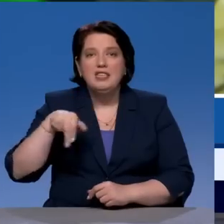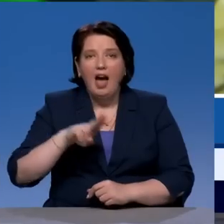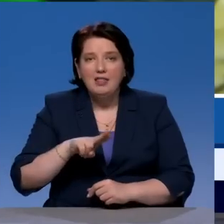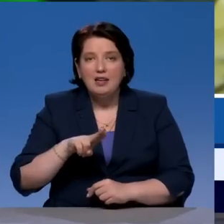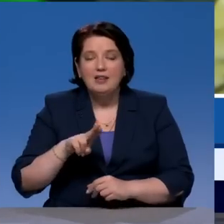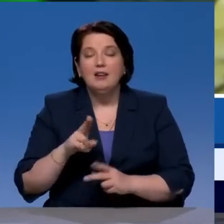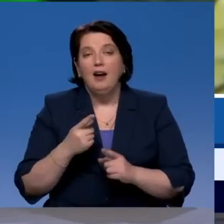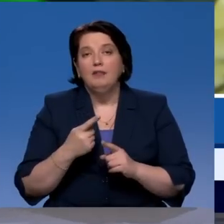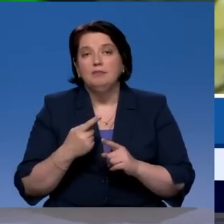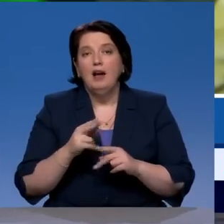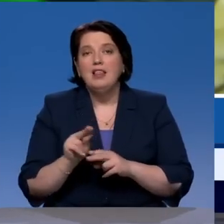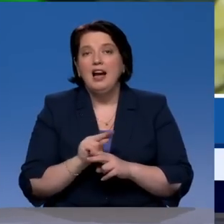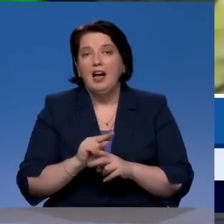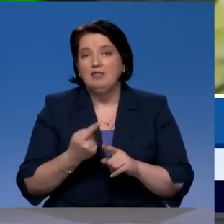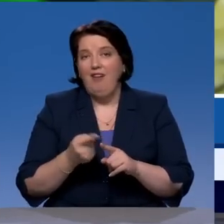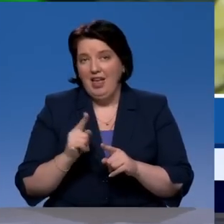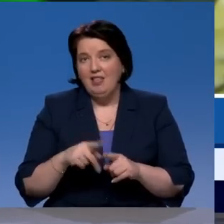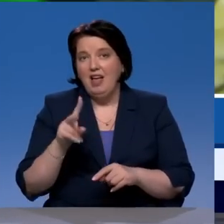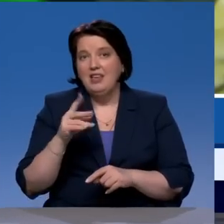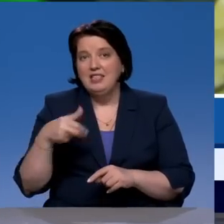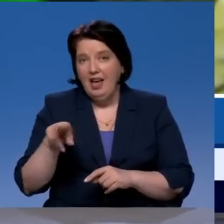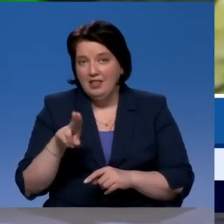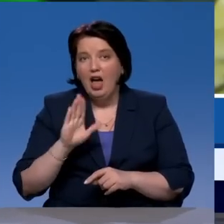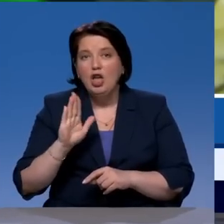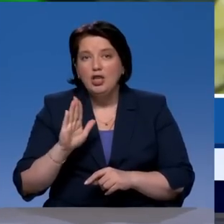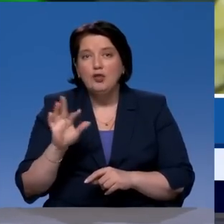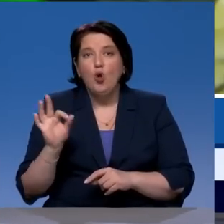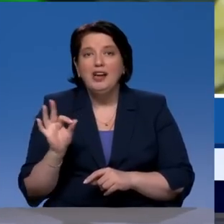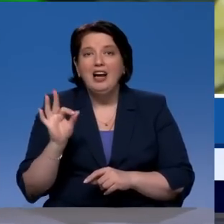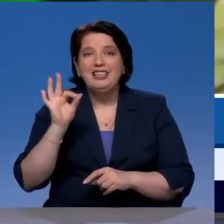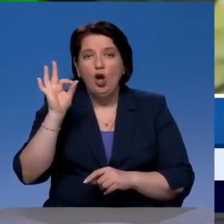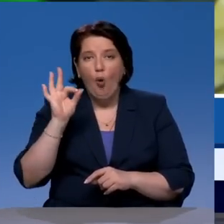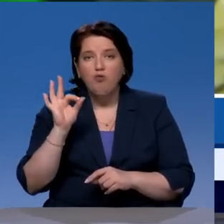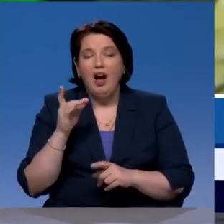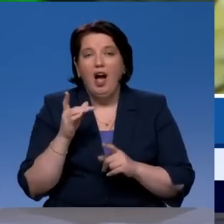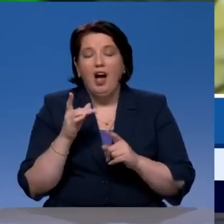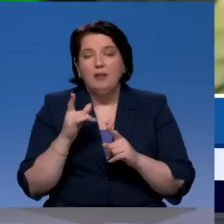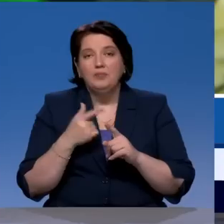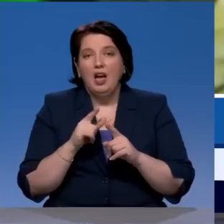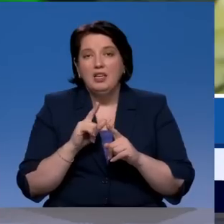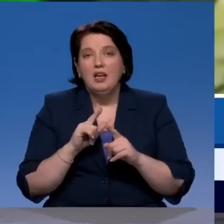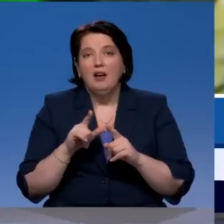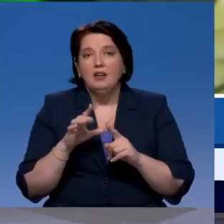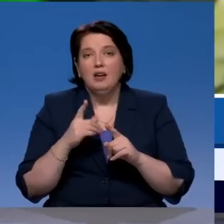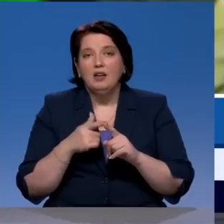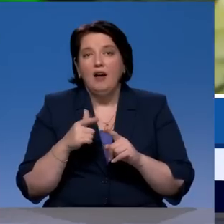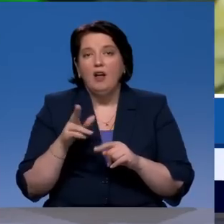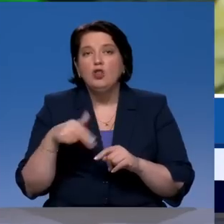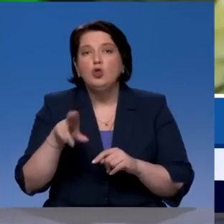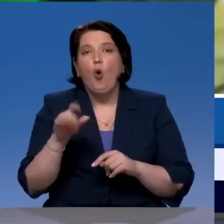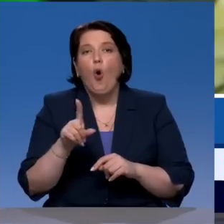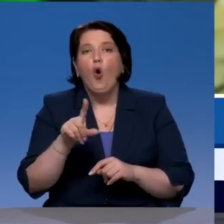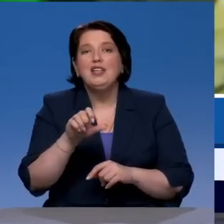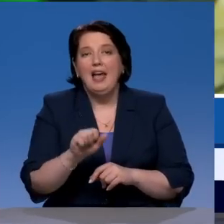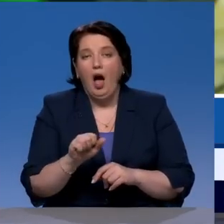яд, и только дозировка и точное его применение из этого яда делает лекарство. А без врача и без рецепта